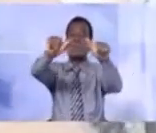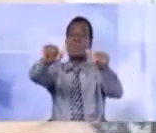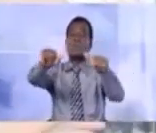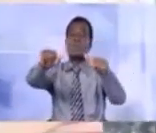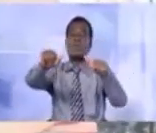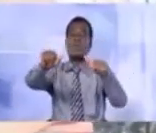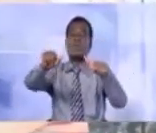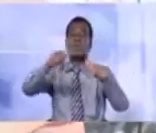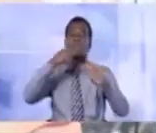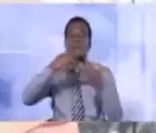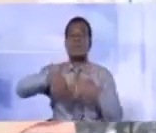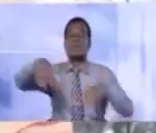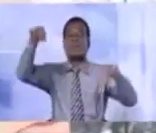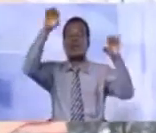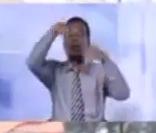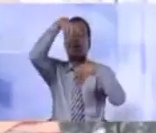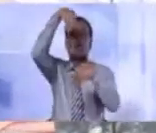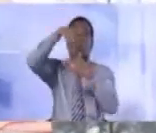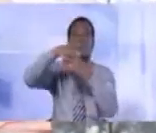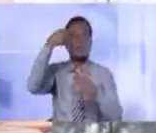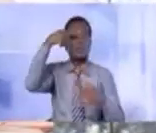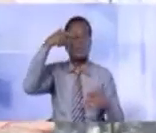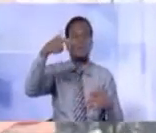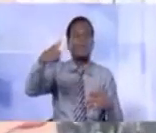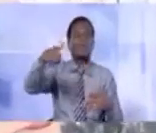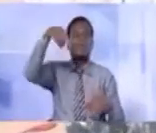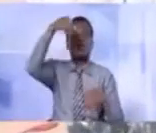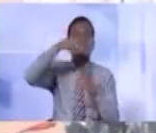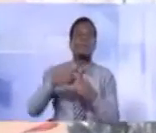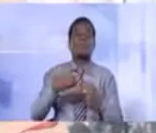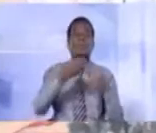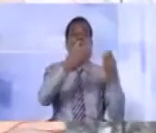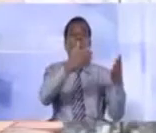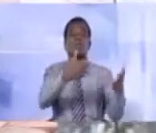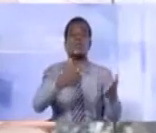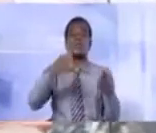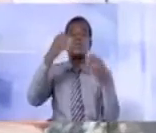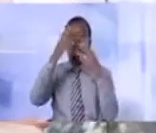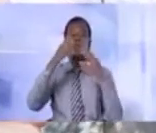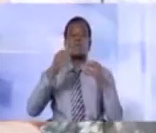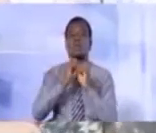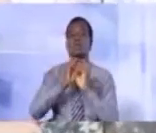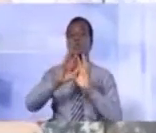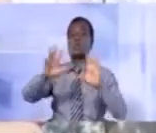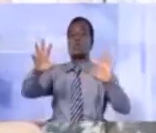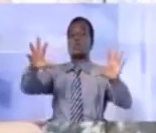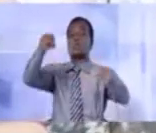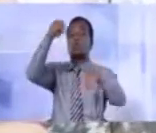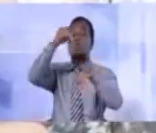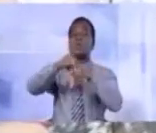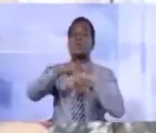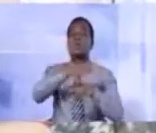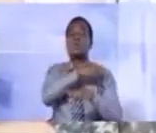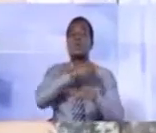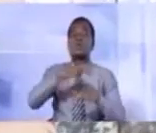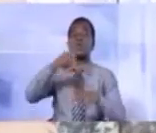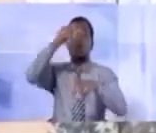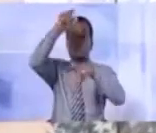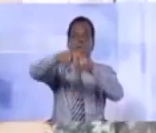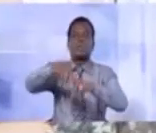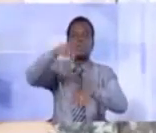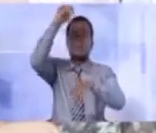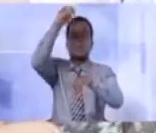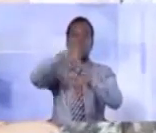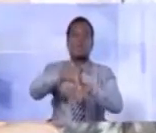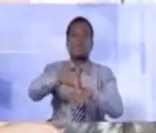il importe dans cette optique d'assurer la vulgarisation et l'application